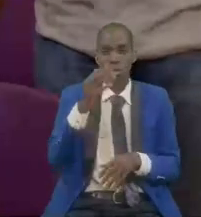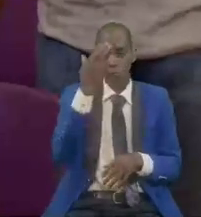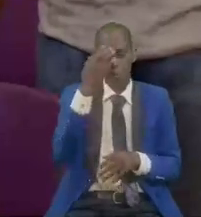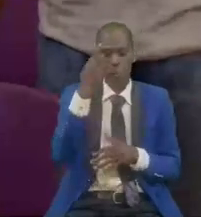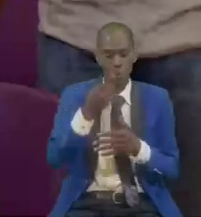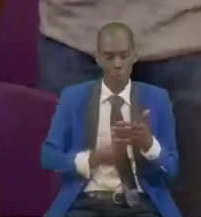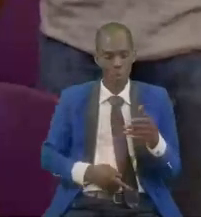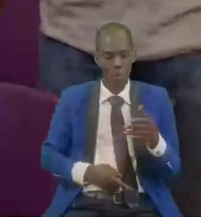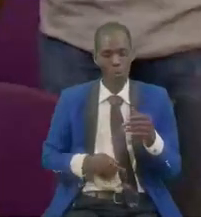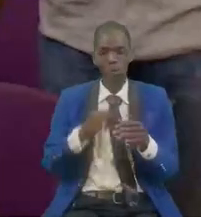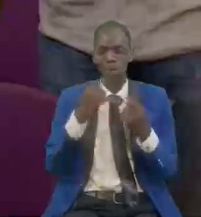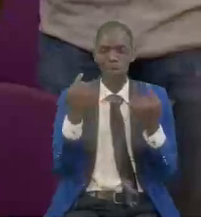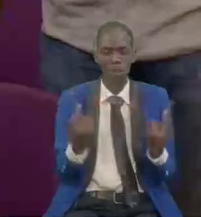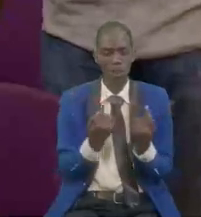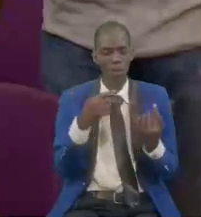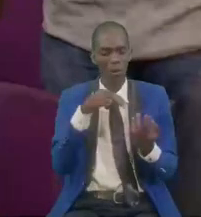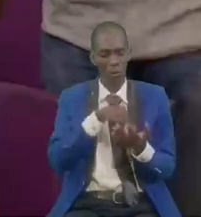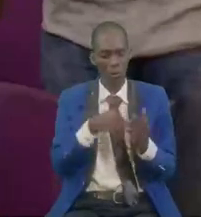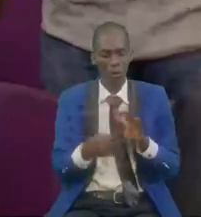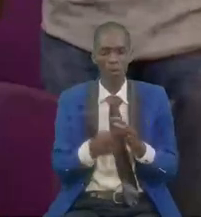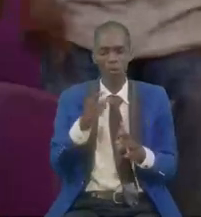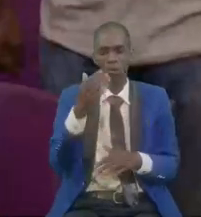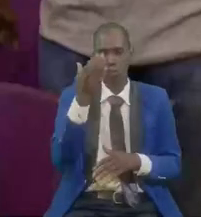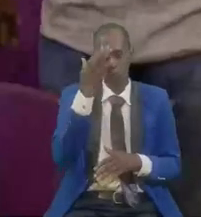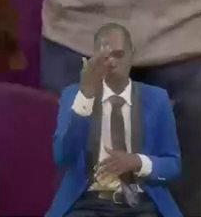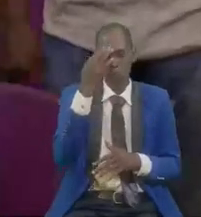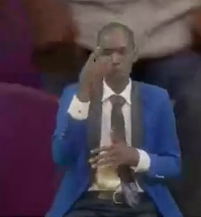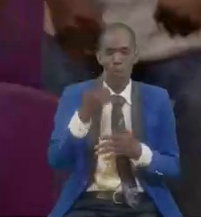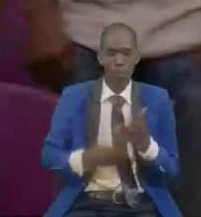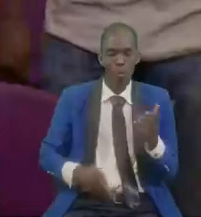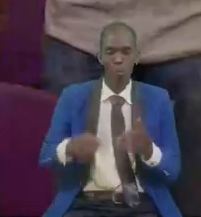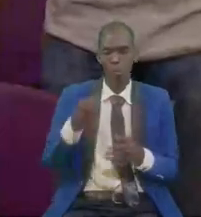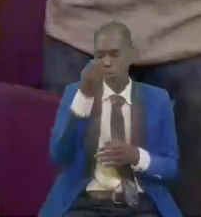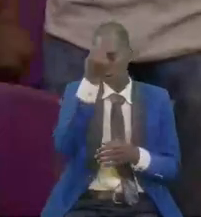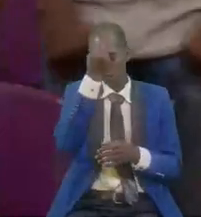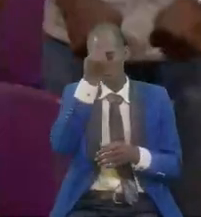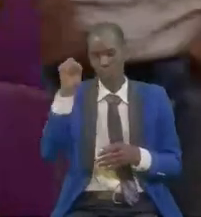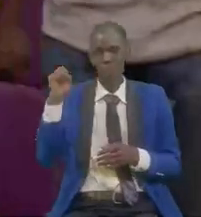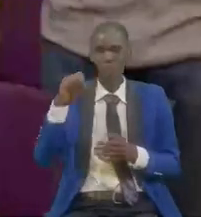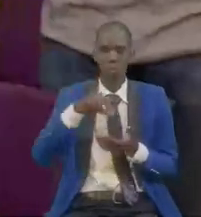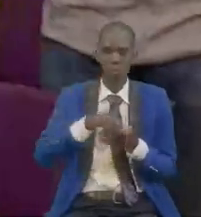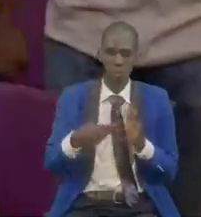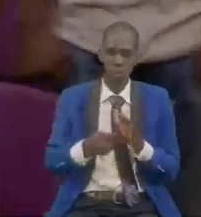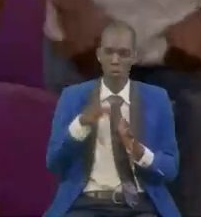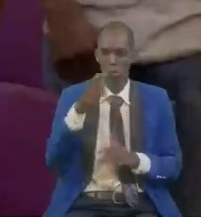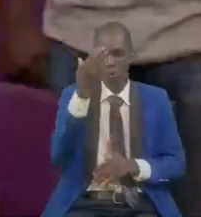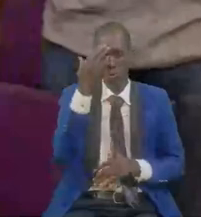Vous connaissez ce qu'on appelle péché dans cette église. Vous connaissez ce qu'on appelle la désobéissance.